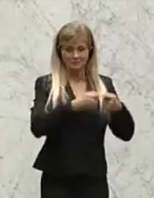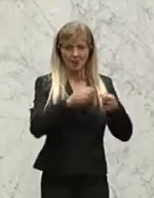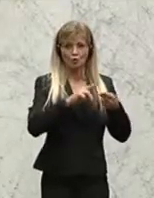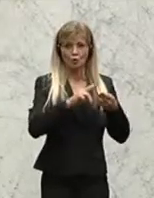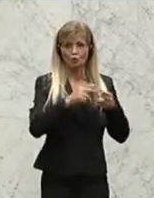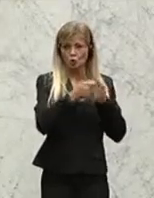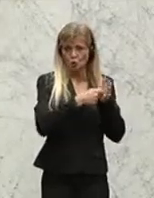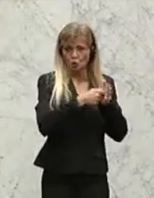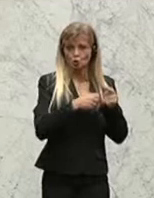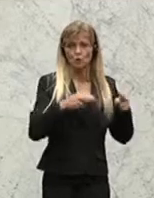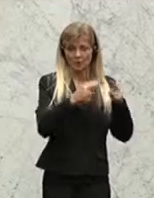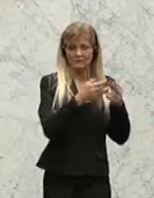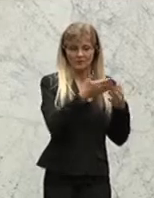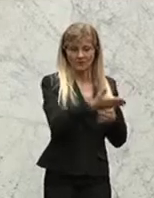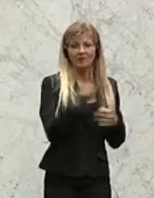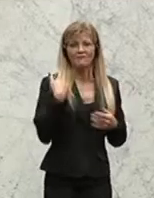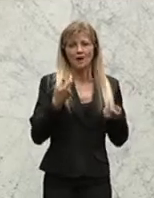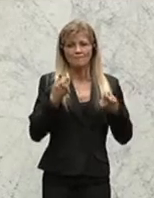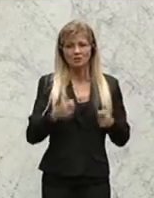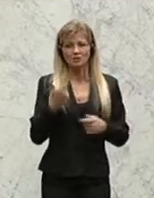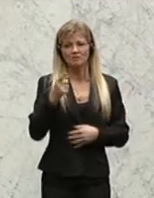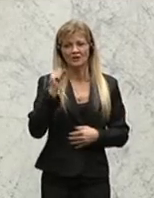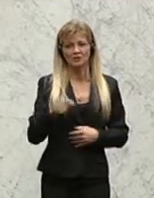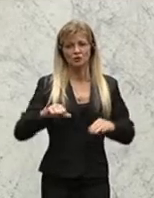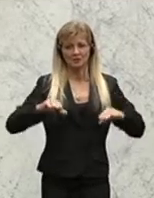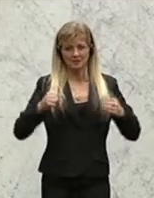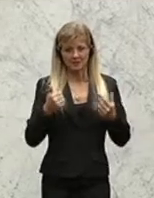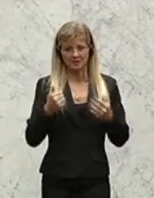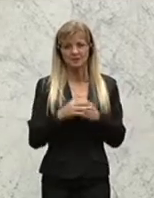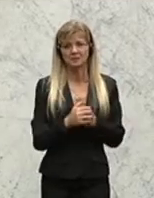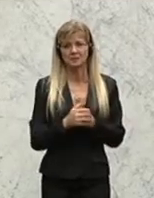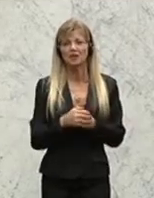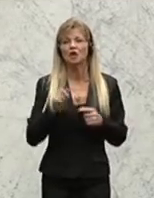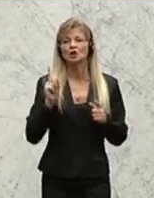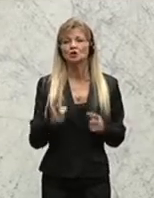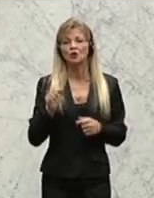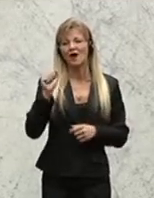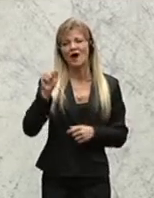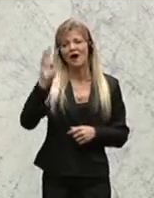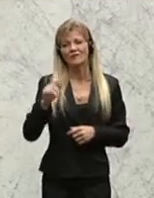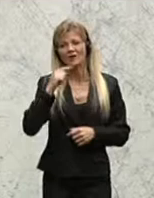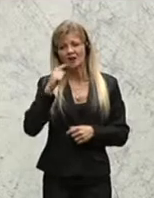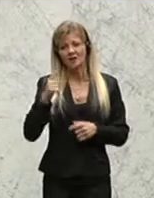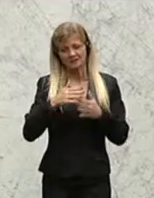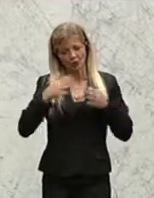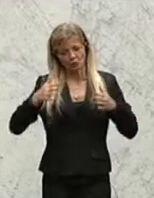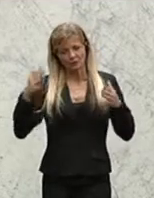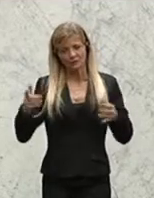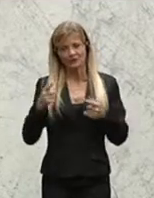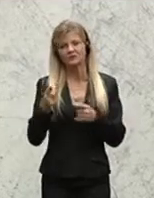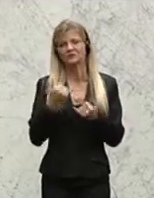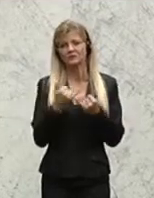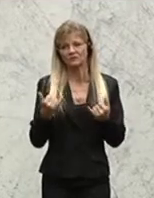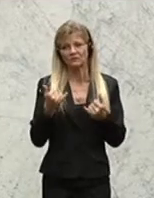dass 2016 das Garantievolumen der Förderbank des AWS ausgeweitet und leichter zugänglich gemacht